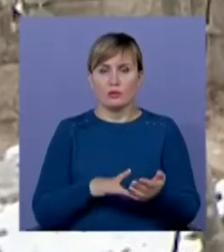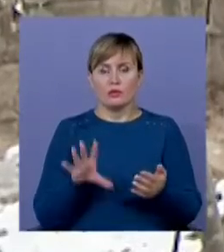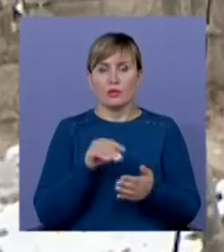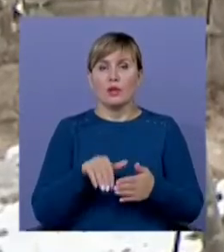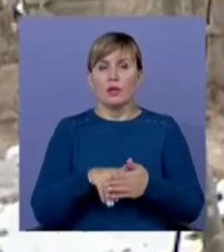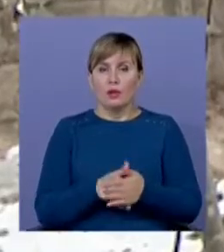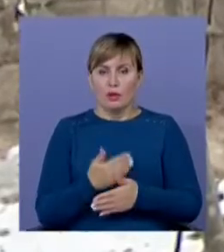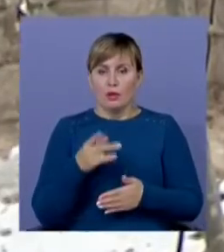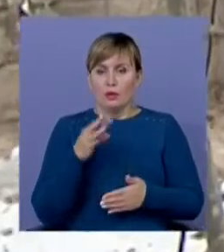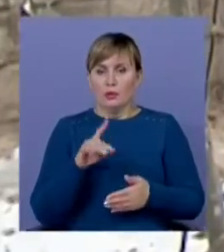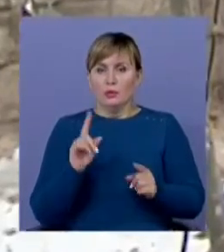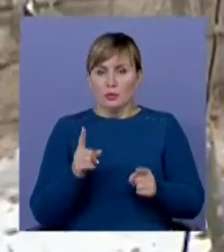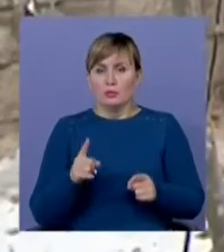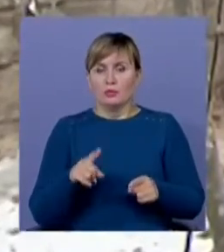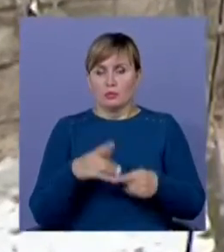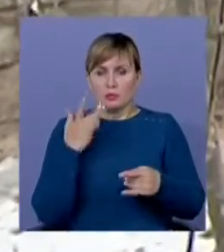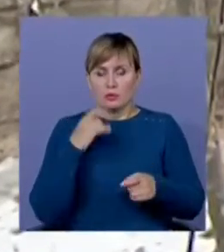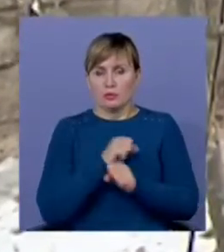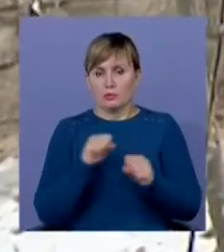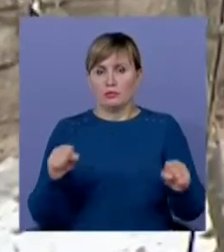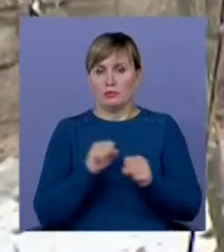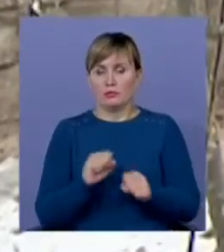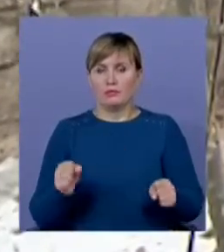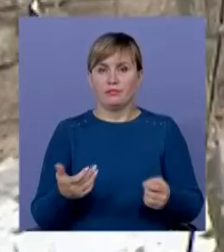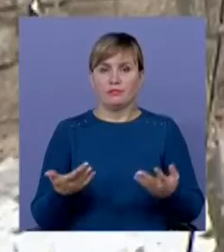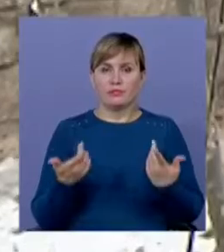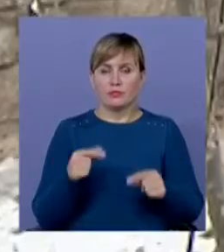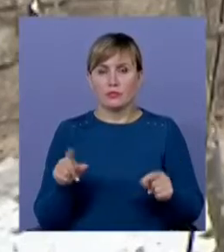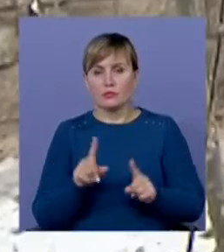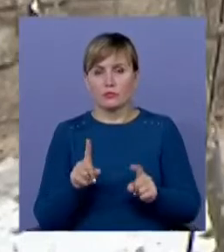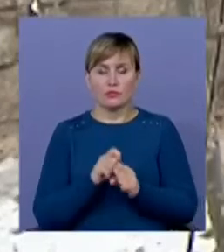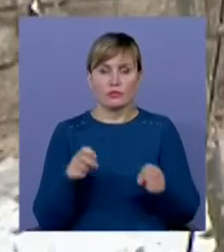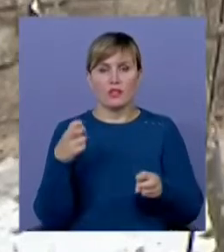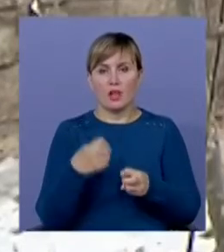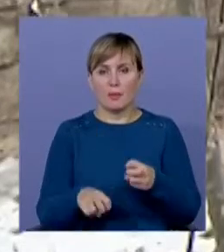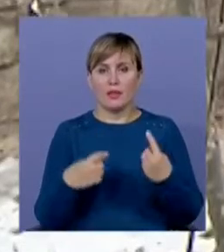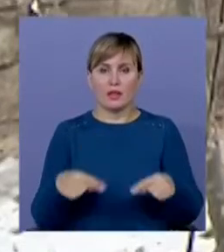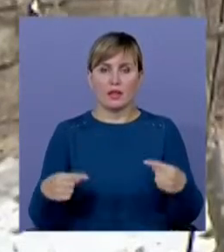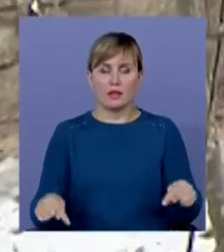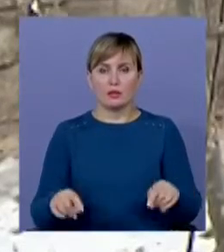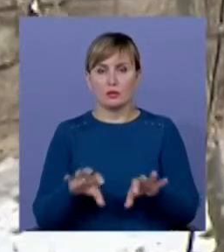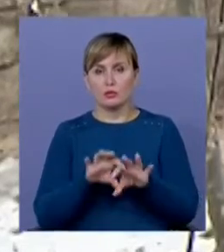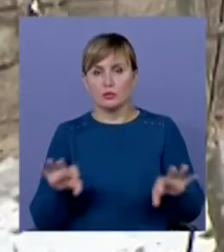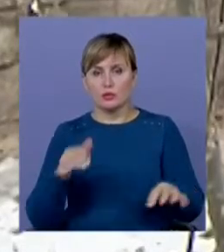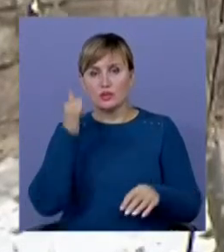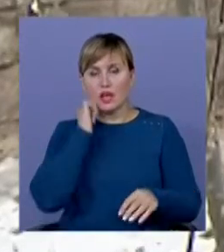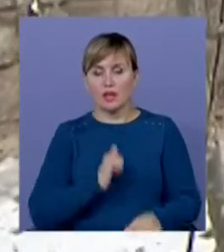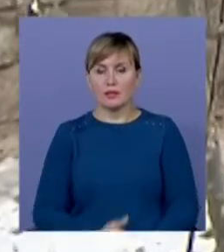новые, но почему-то все время дают сбой какой-то, где-то порывы, где-то у них трубы уже